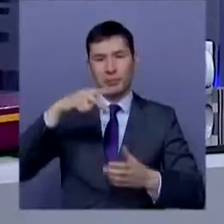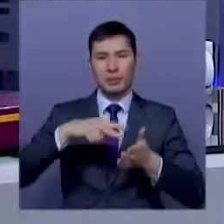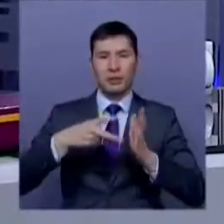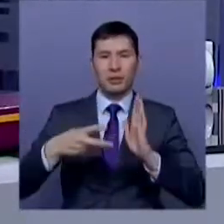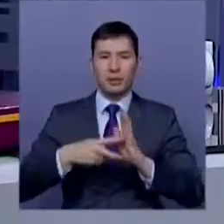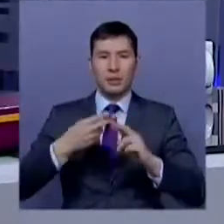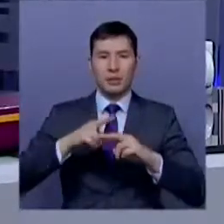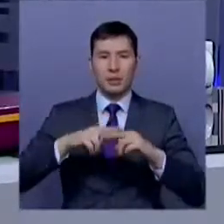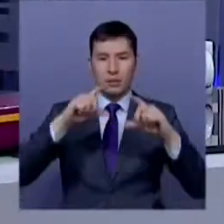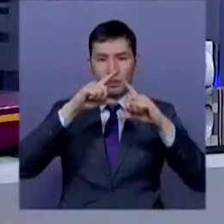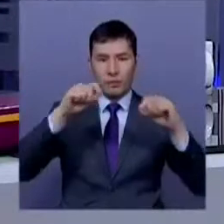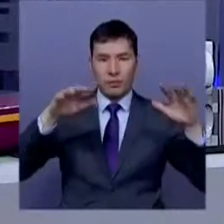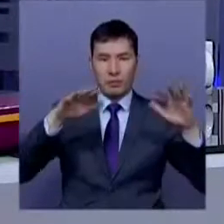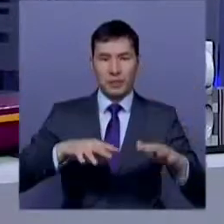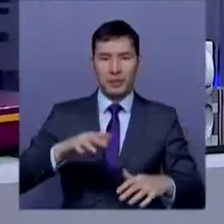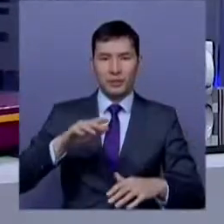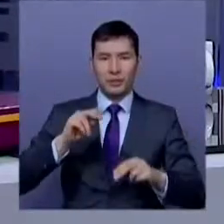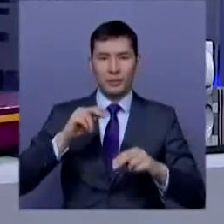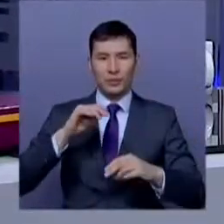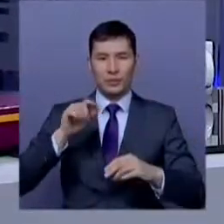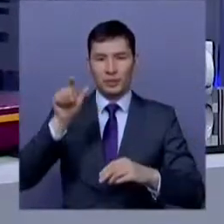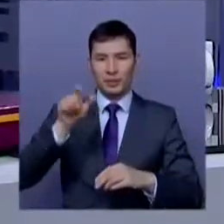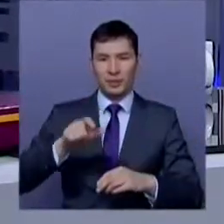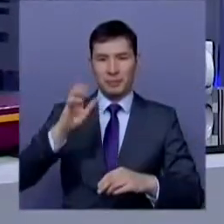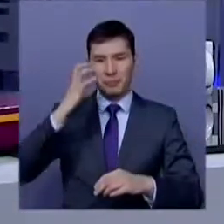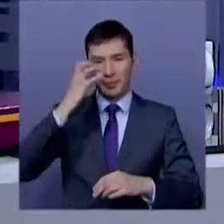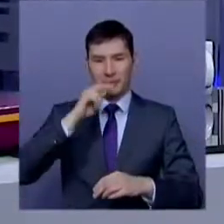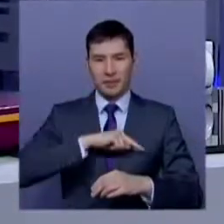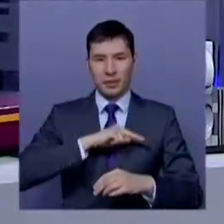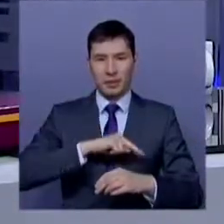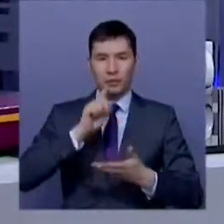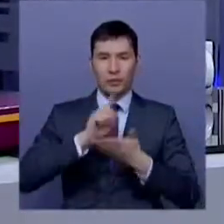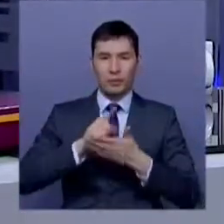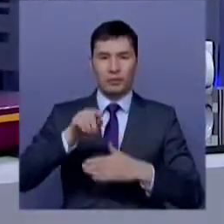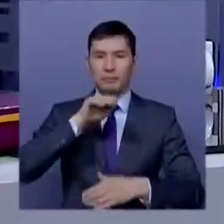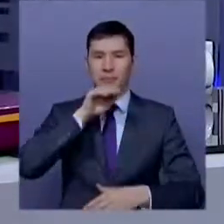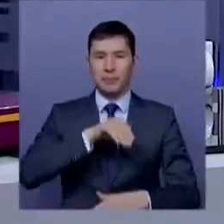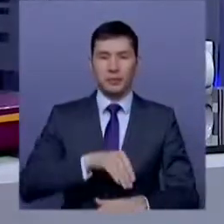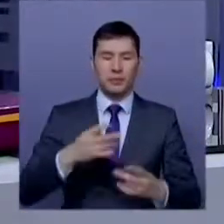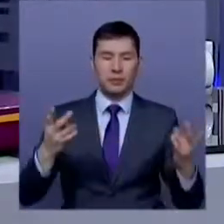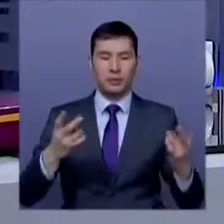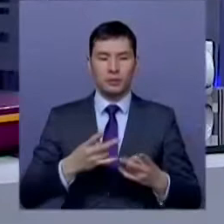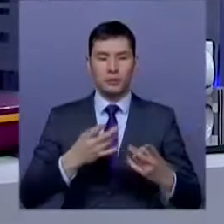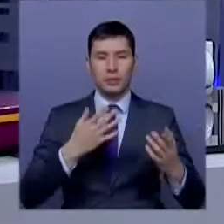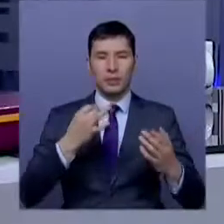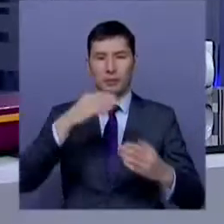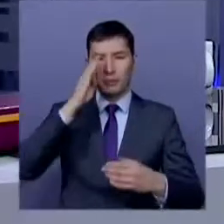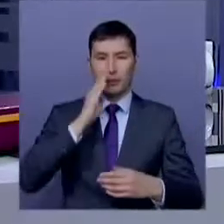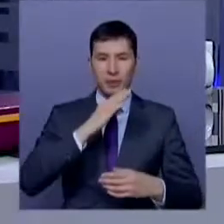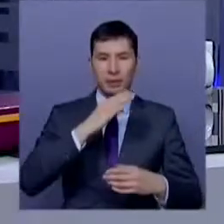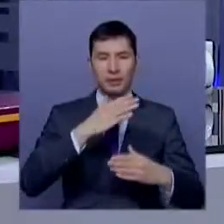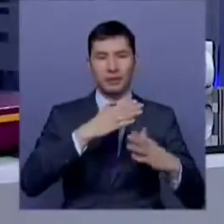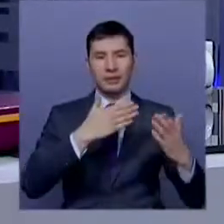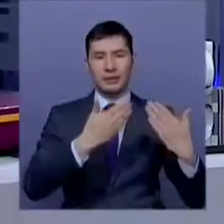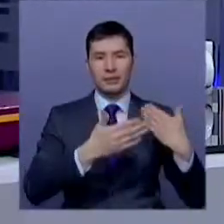мектептегі психологтардың біліктілігін арттыруға сеп болмақ. Сондай жоба отбасы мен жасөспірім арасындағы қатынасты реттеуді көздейді.